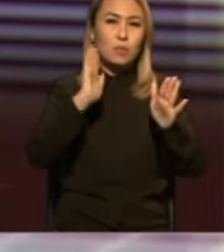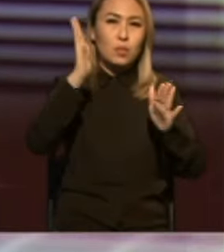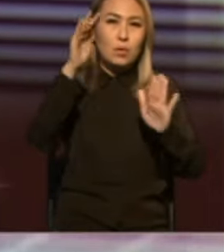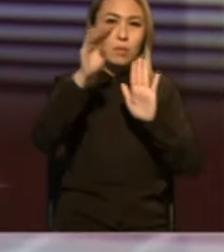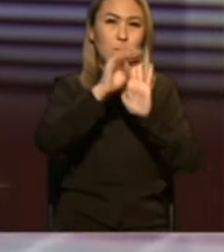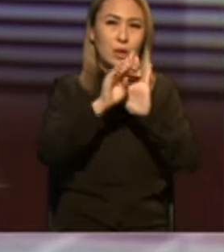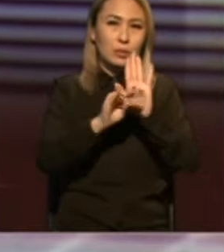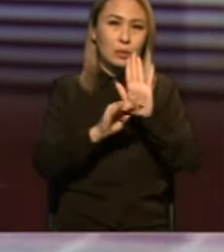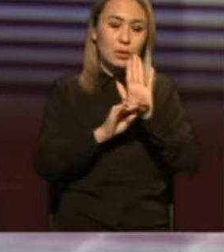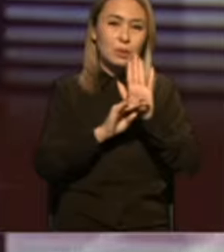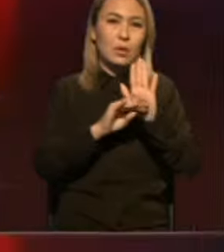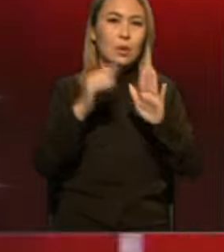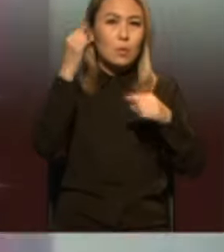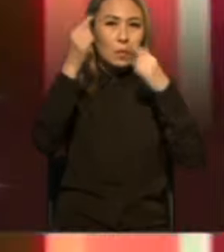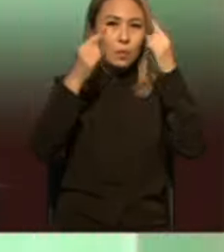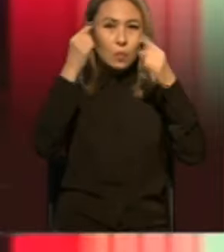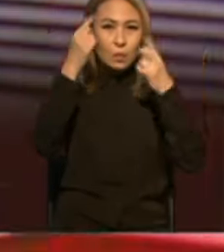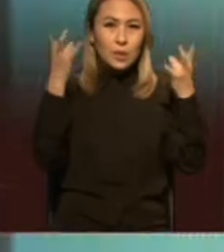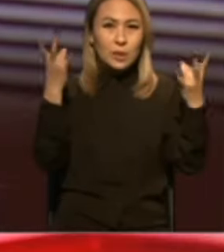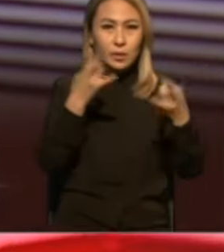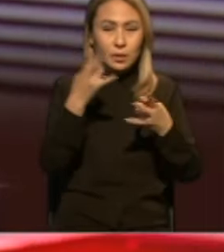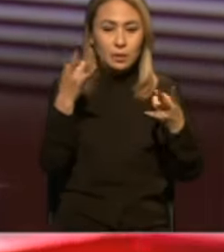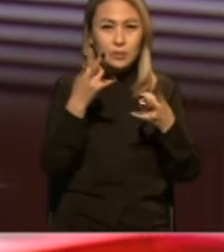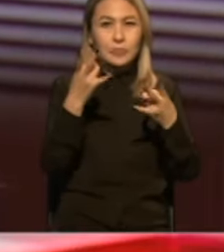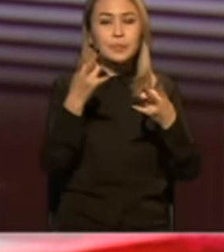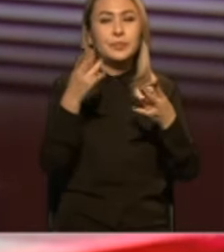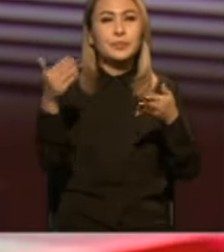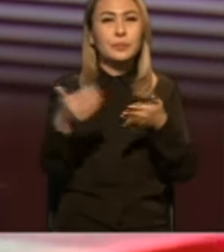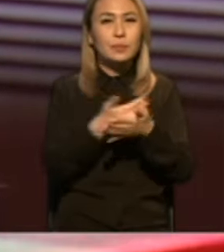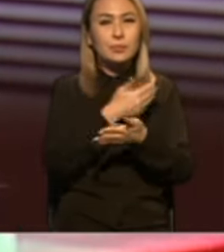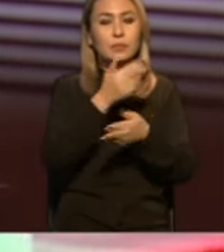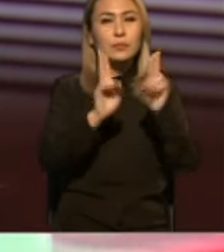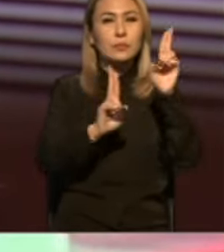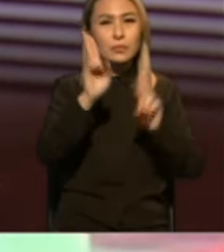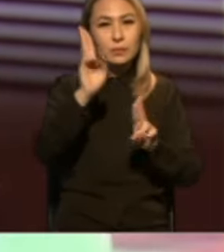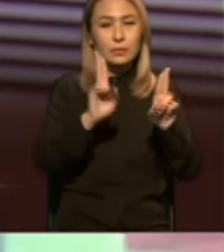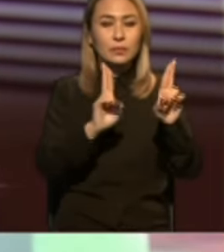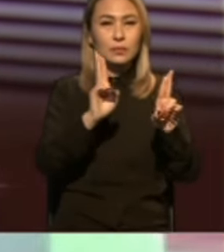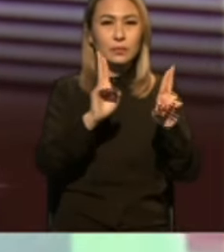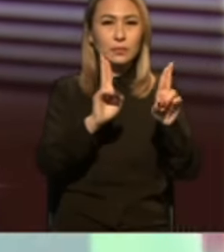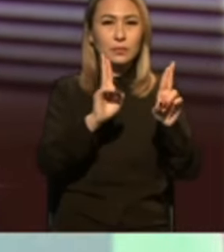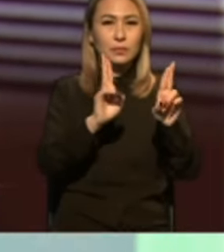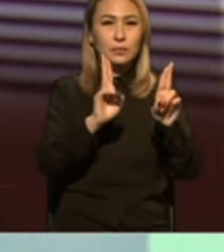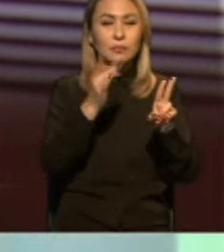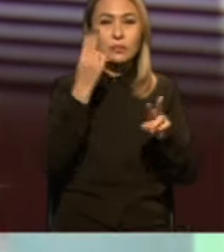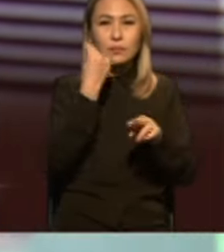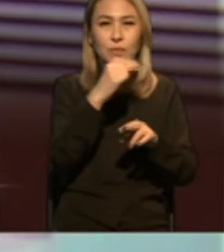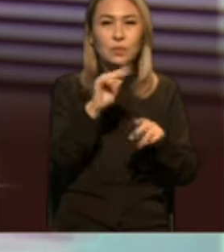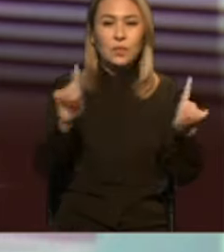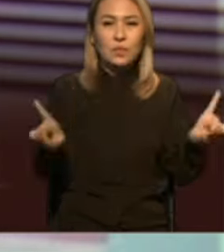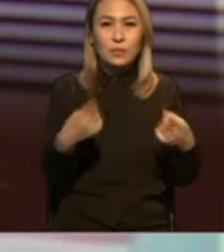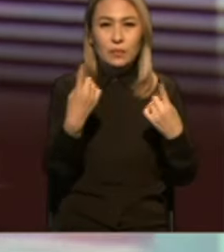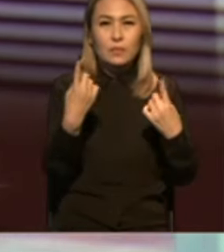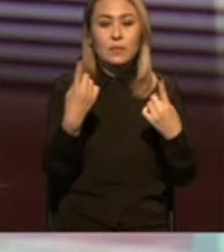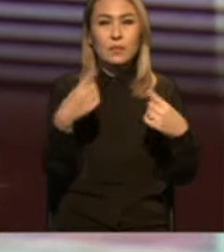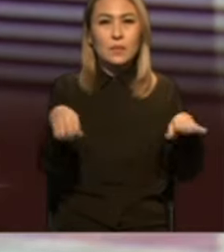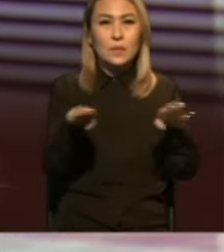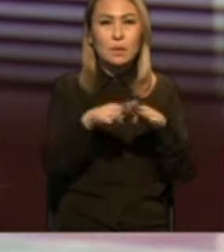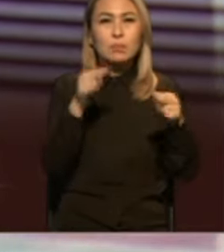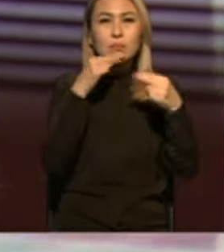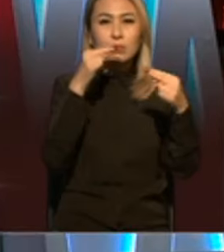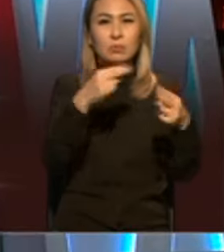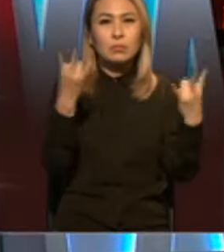бағытталған жобаларды ойластыруымыз керек. Жаңа бір концепциялар сапасын арттыру, осы жағынан көп